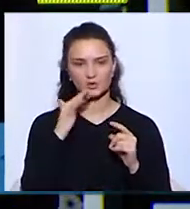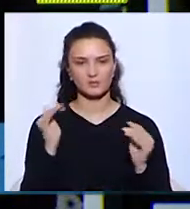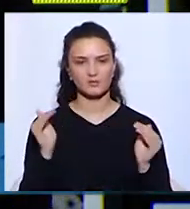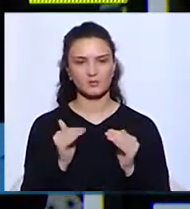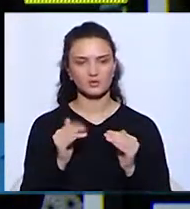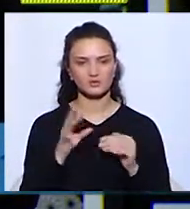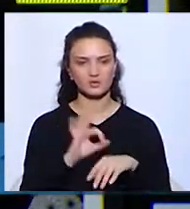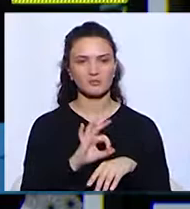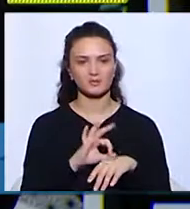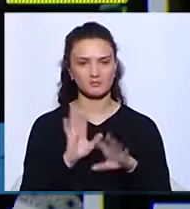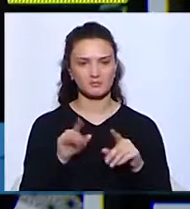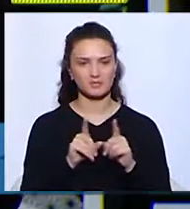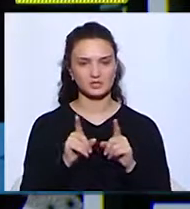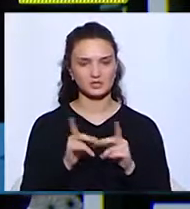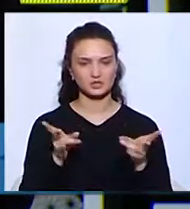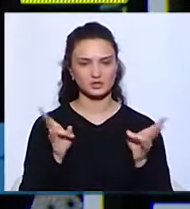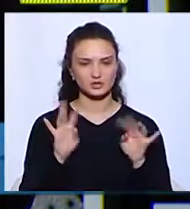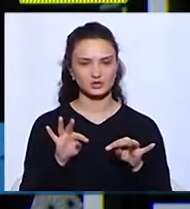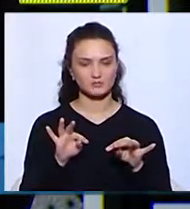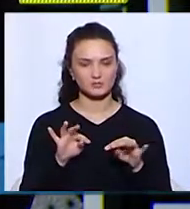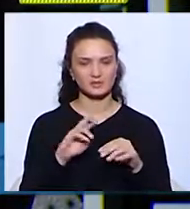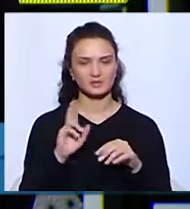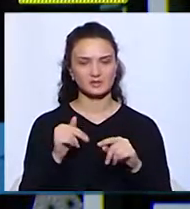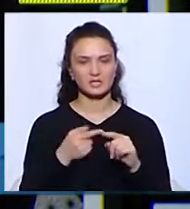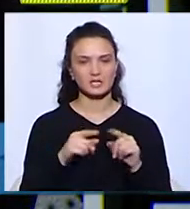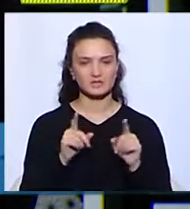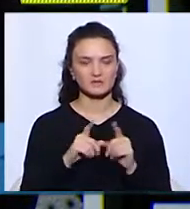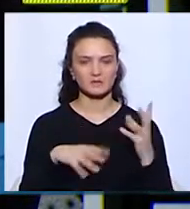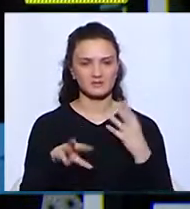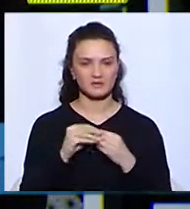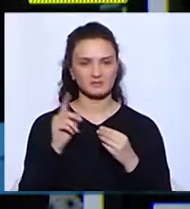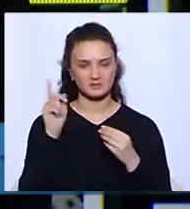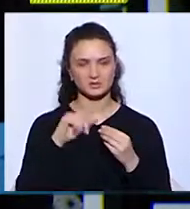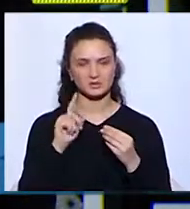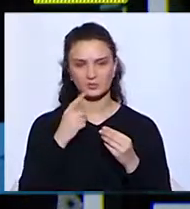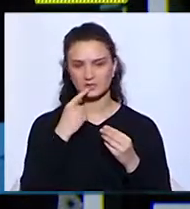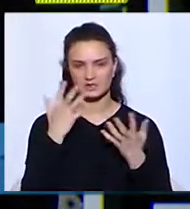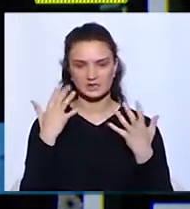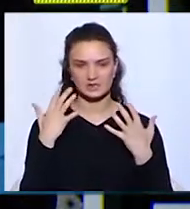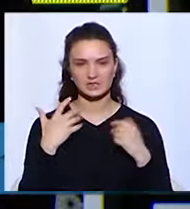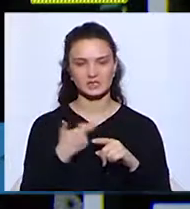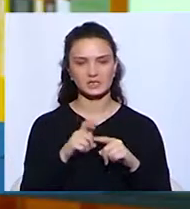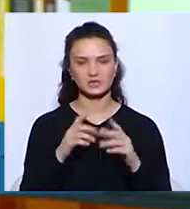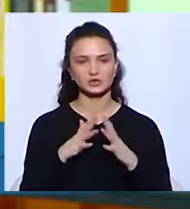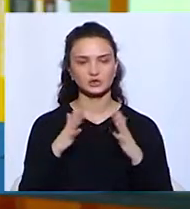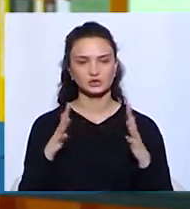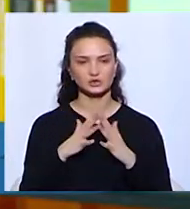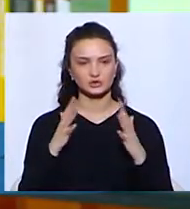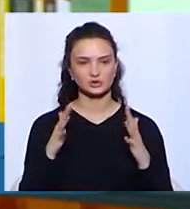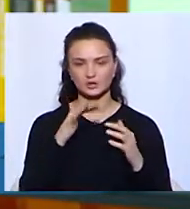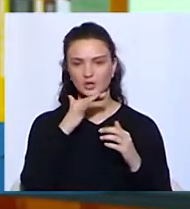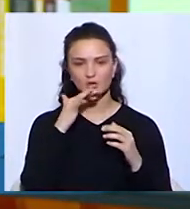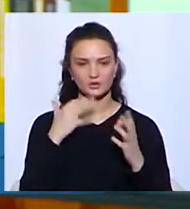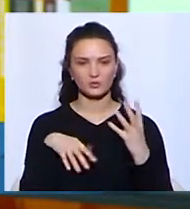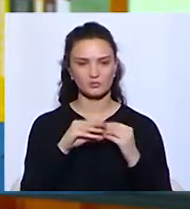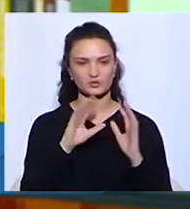მაგრამ ავადობა მაინც რჩება. და ასევე ყველას მოგეხსენებათ, რომ წითელას ძალიან დიდი